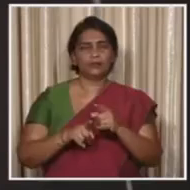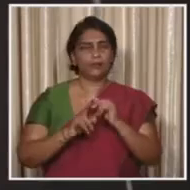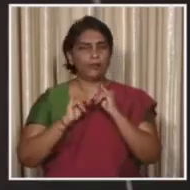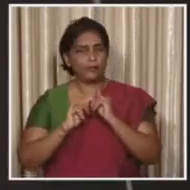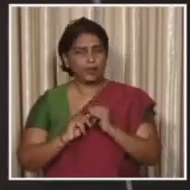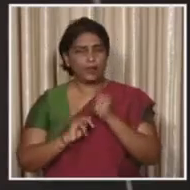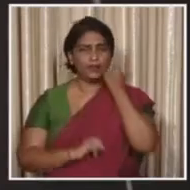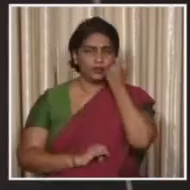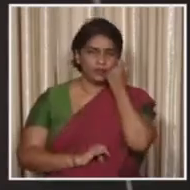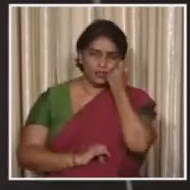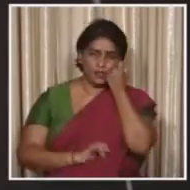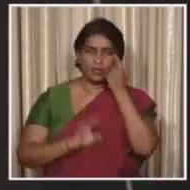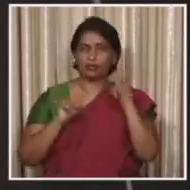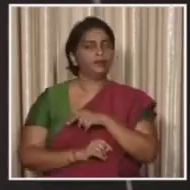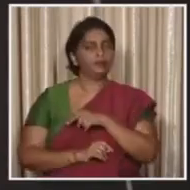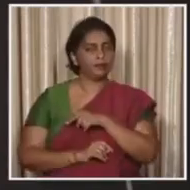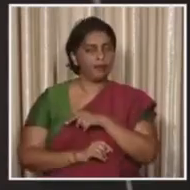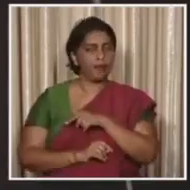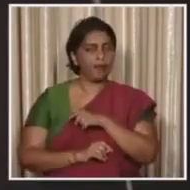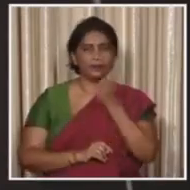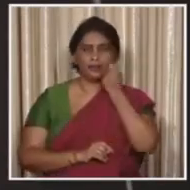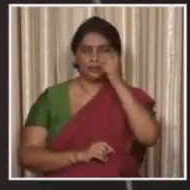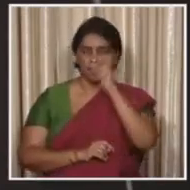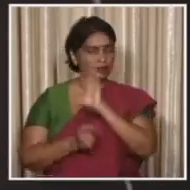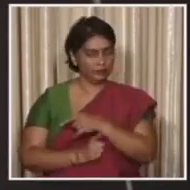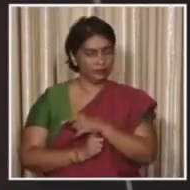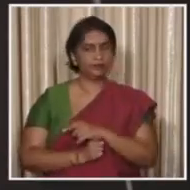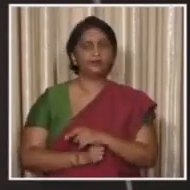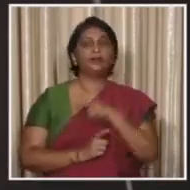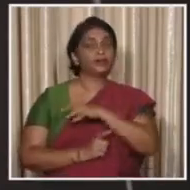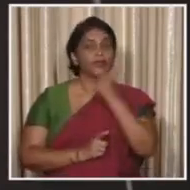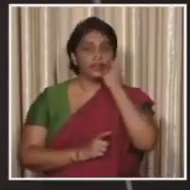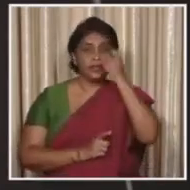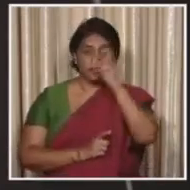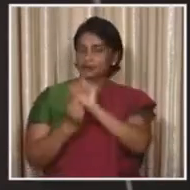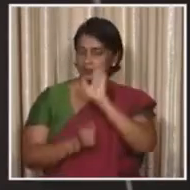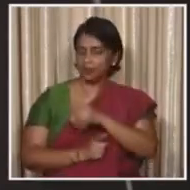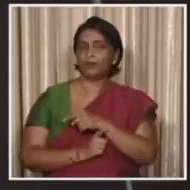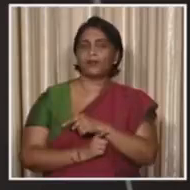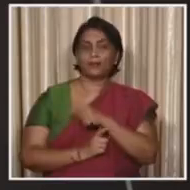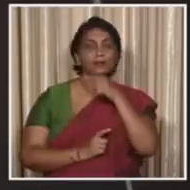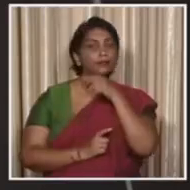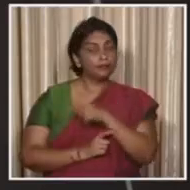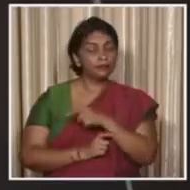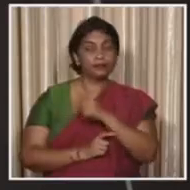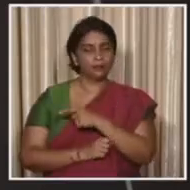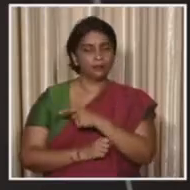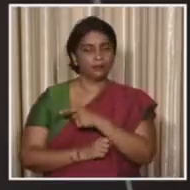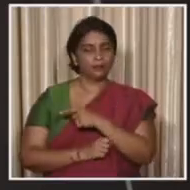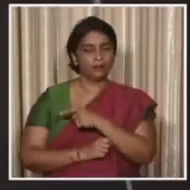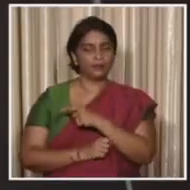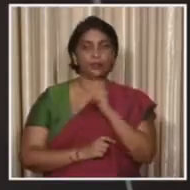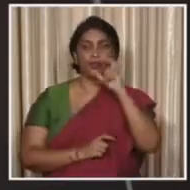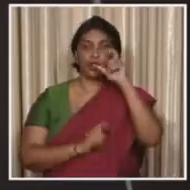පරාදයකට සැකකරුවෙක් හැටියට ඉන්න සැකකරුවෙක්ව මුණ ගැහිලා තියෙනවා. ඒ සැකකරුවා මුණ ගැහිලා ඔවුන් ඒ සැකකරුට